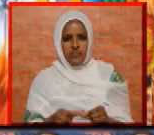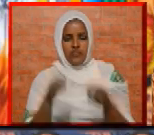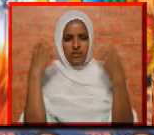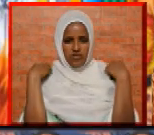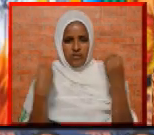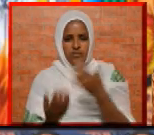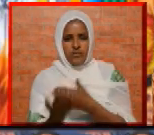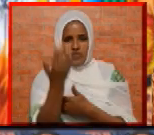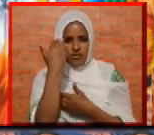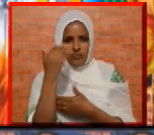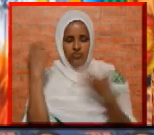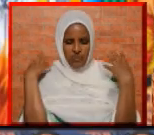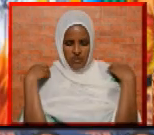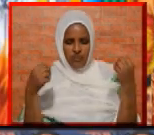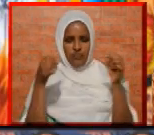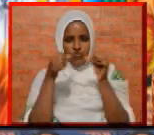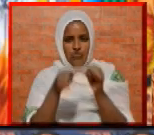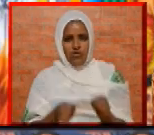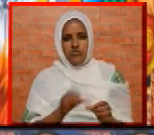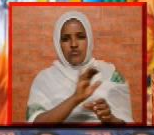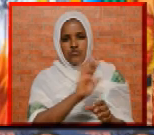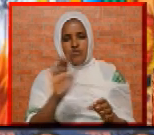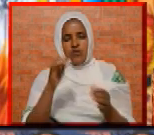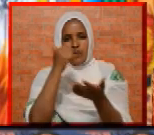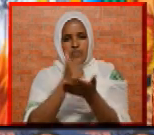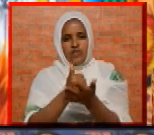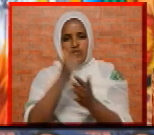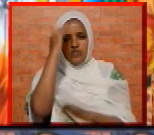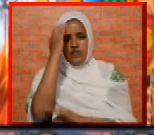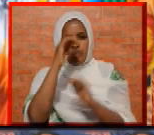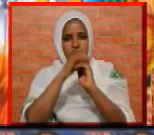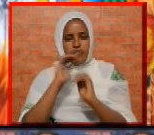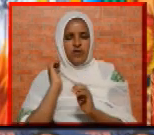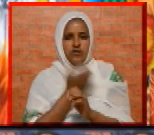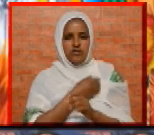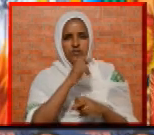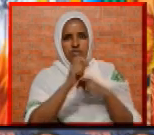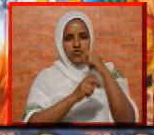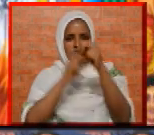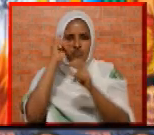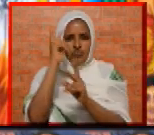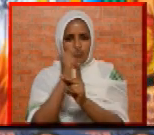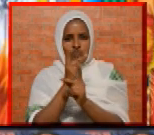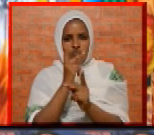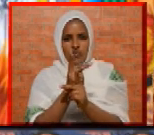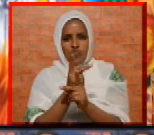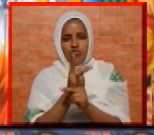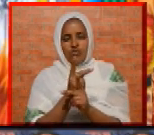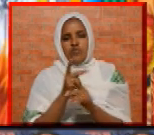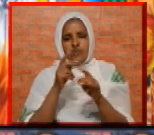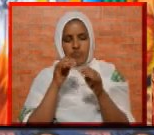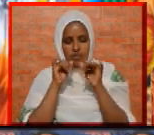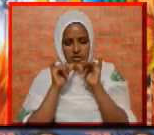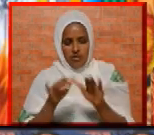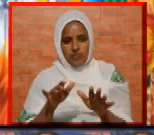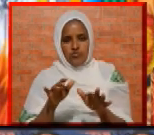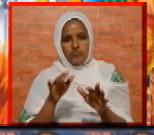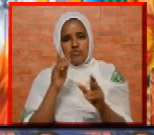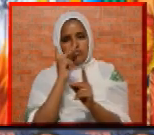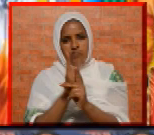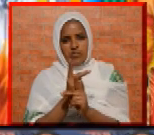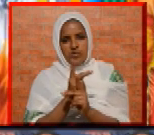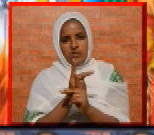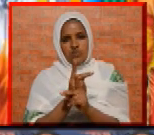ሰነበታችሁ እንደምን አደራችሁ እንደምን አረፈዳችሁ አሜን። እግዚአብሔር አምላካችን በቸርነቱ ተጠብቆ በሀብቱ ስቦ በረድኤቱ